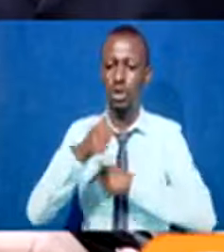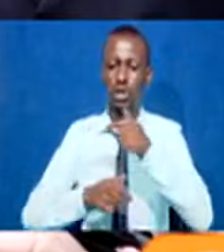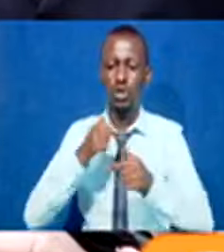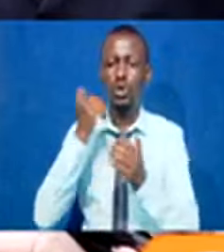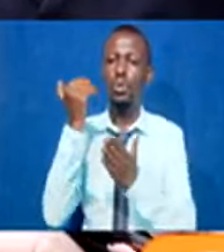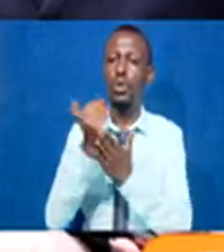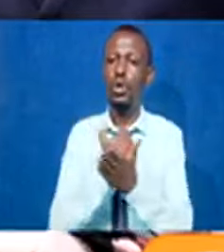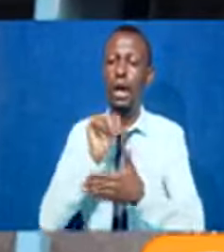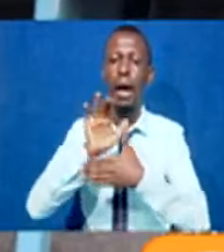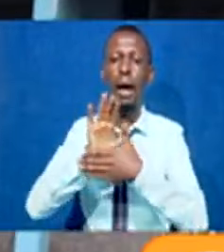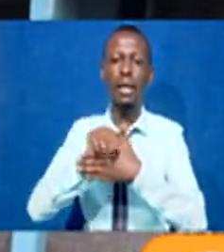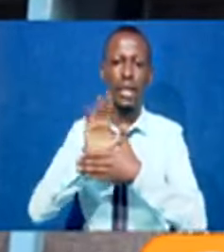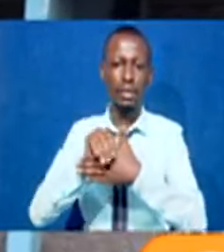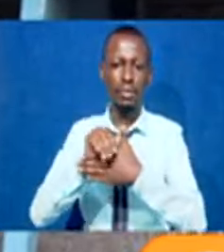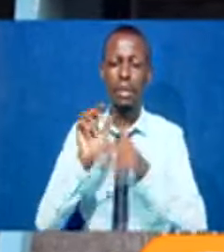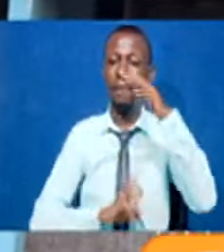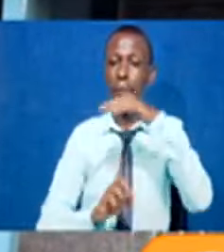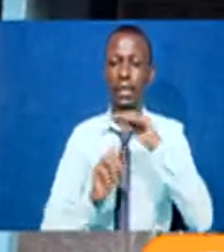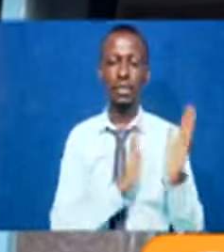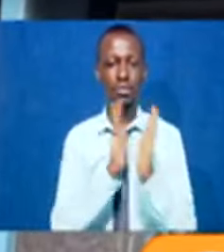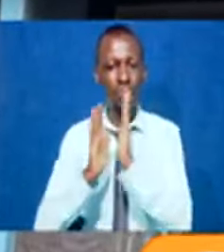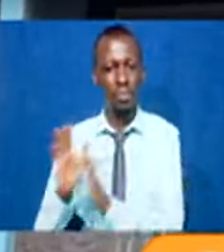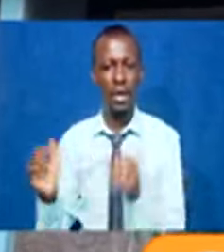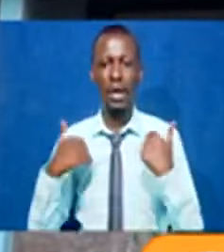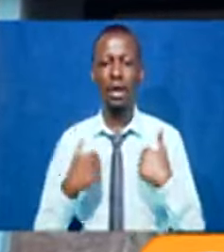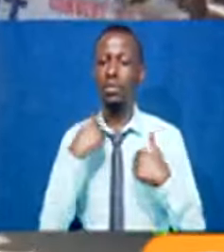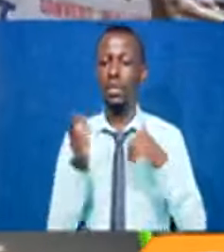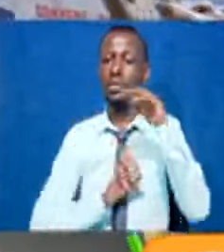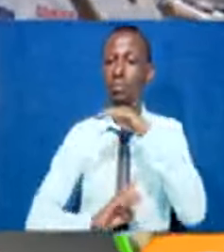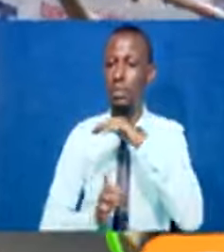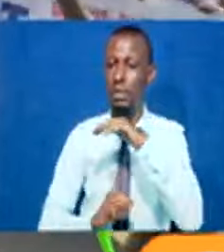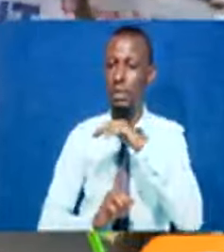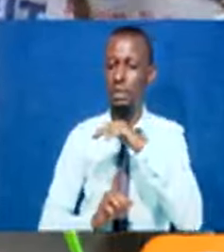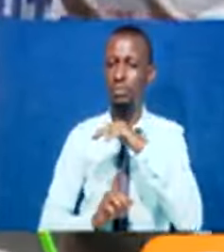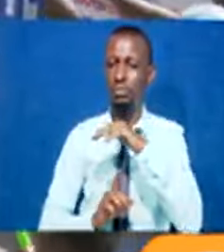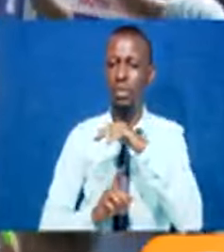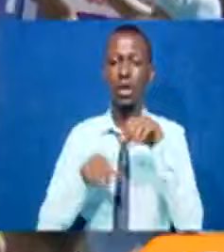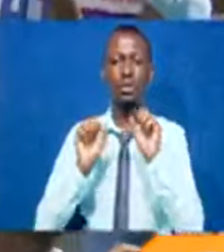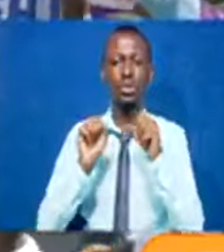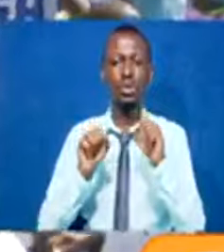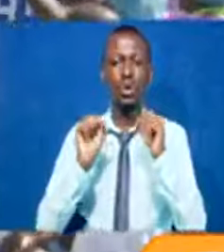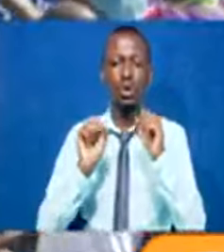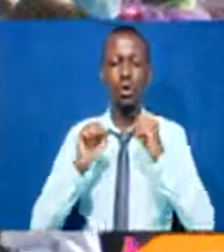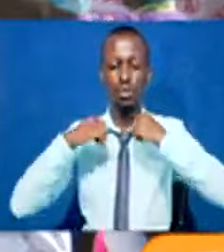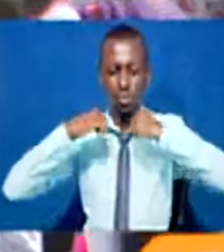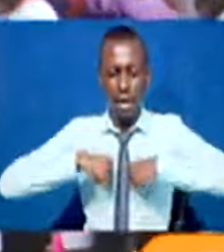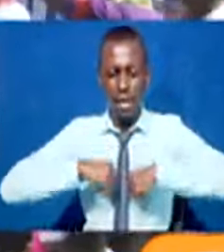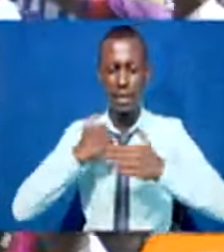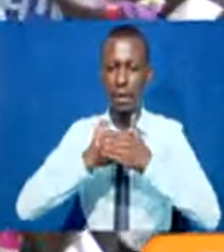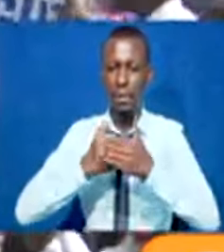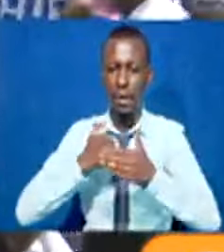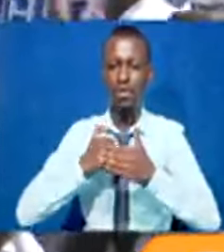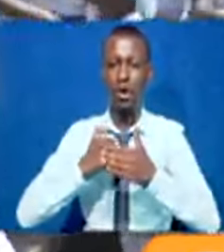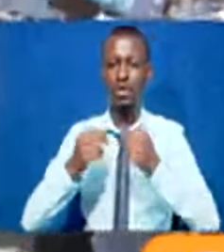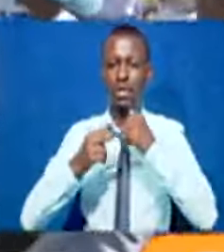is putting together all this. Wizara imetoa ahadi kuwa mustakabali mwafaka utaafikiwa kabla ya makataa ya